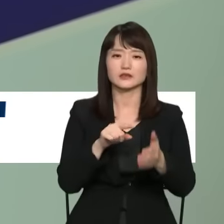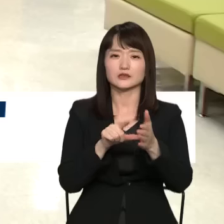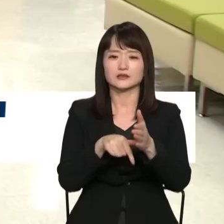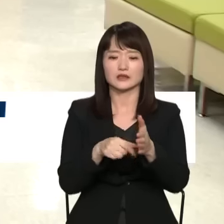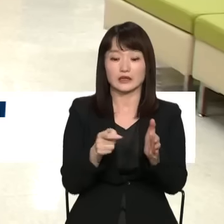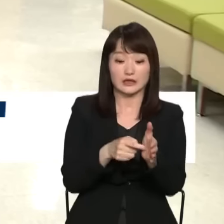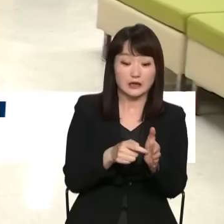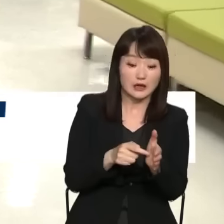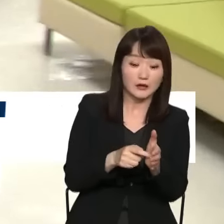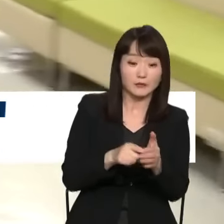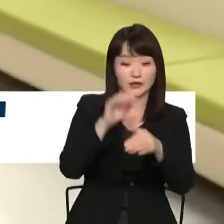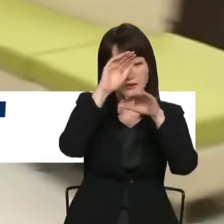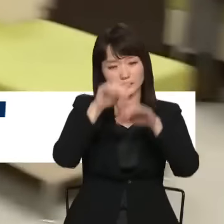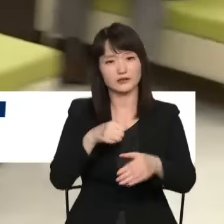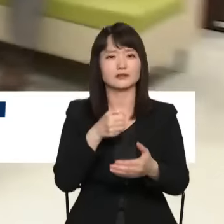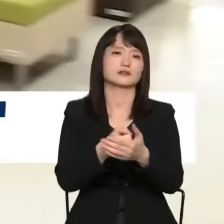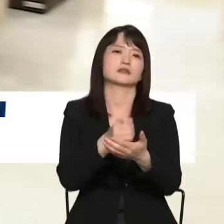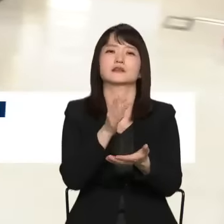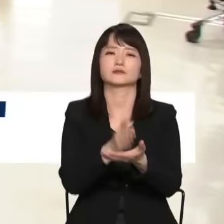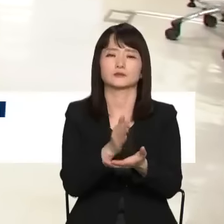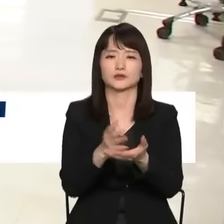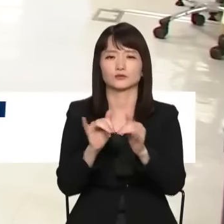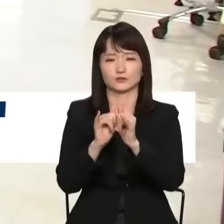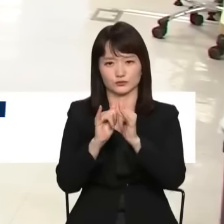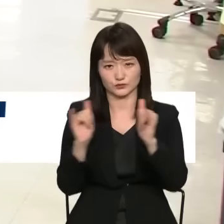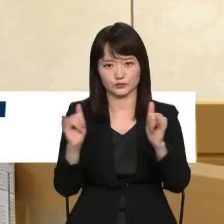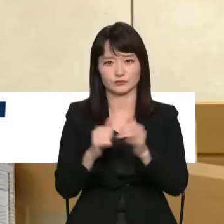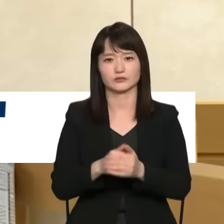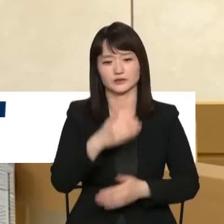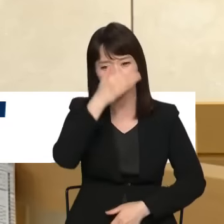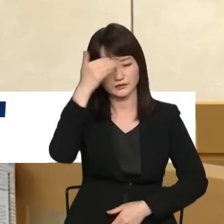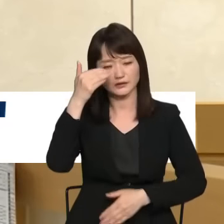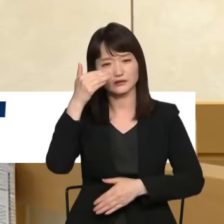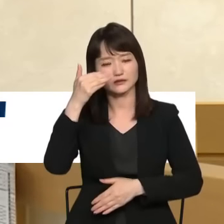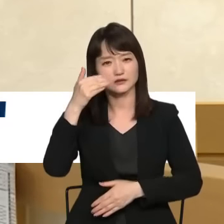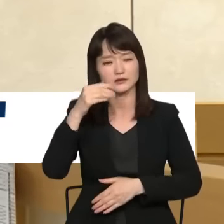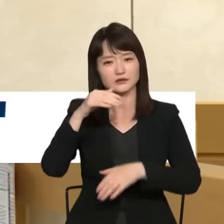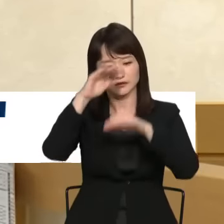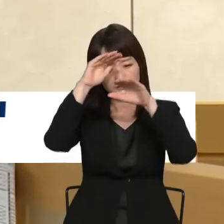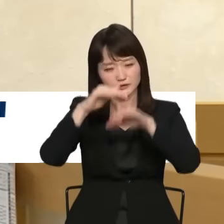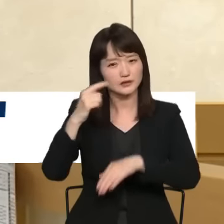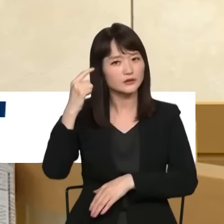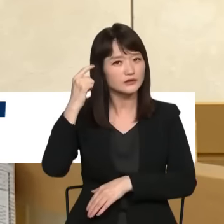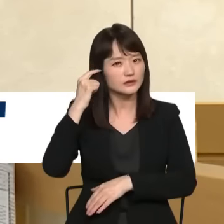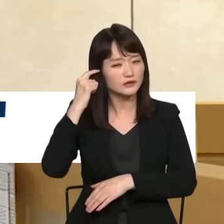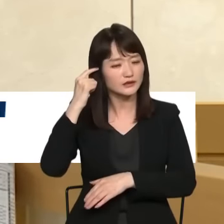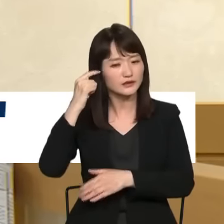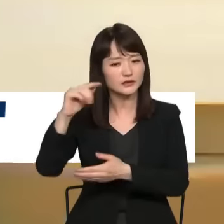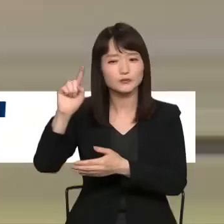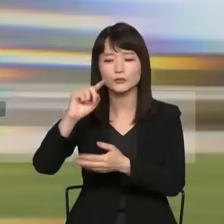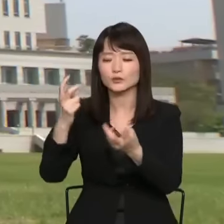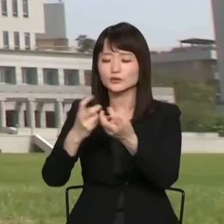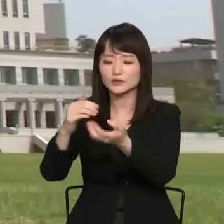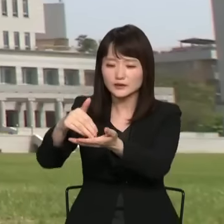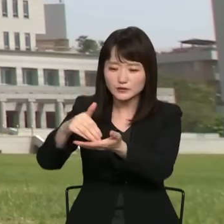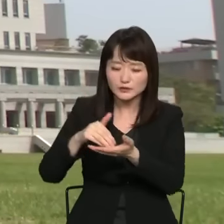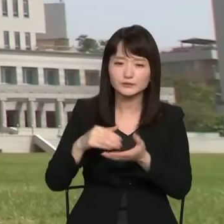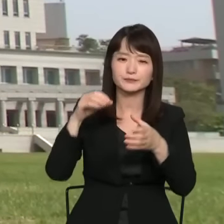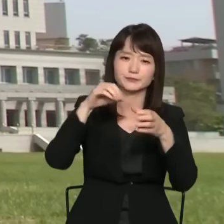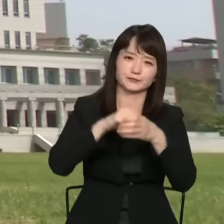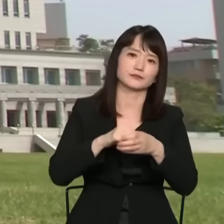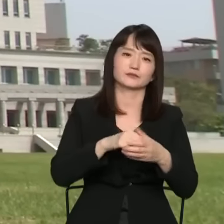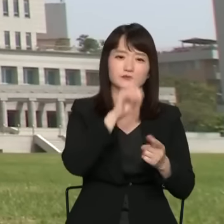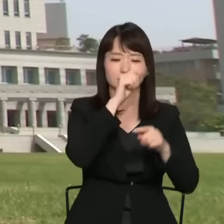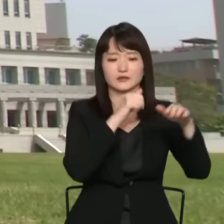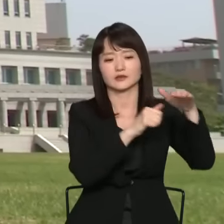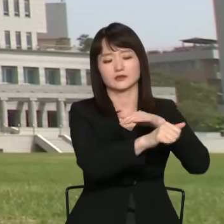쫓기듯 결정하기보다 국민 전체, 특히 청년 세대의 의견을 충분히 반영해 결정해야 한다며 이 대표의